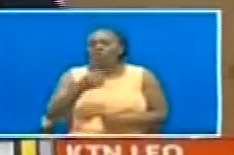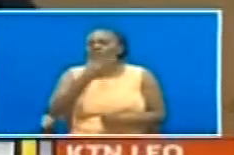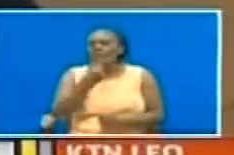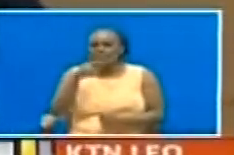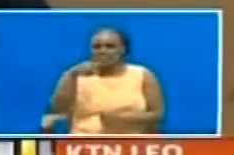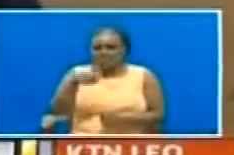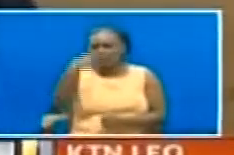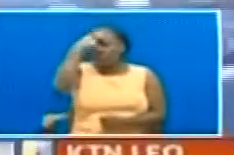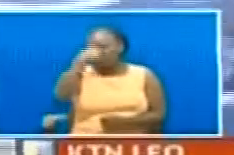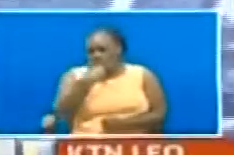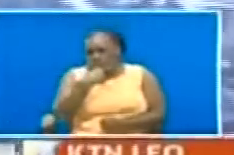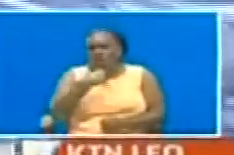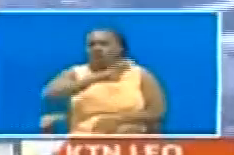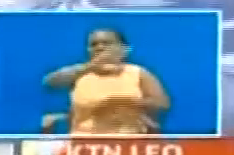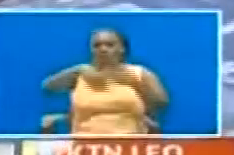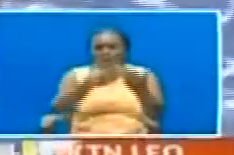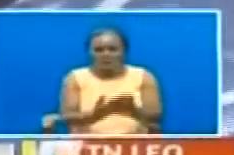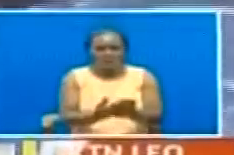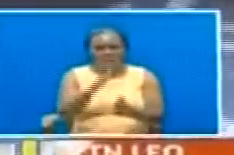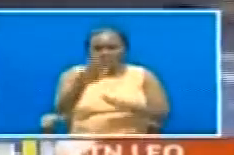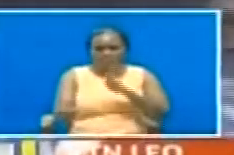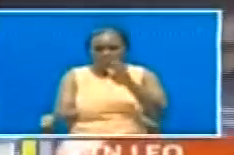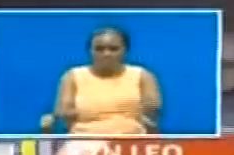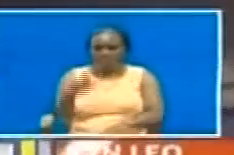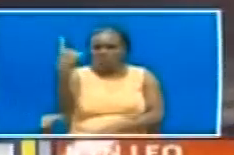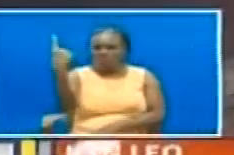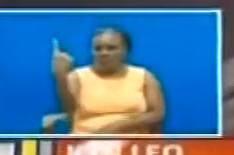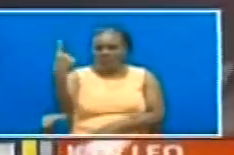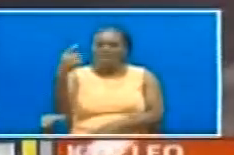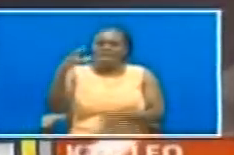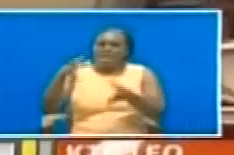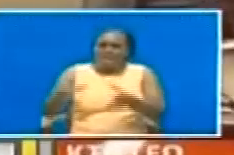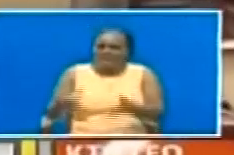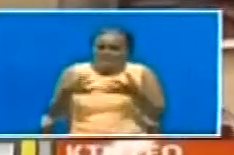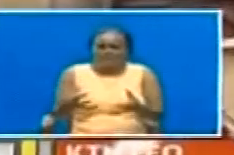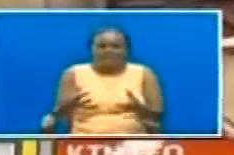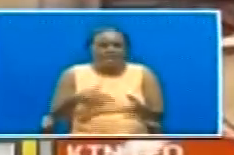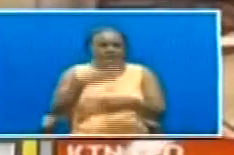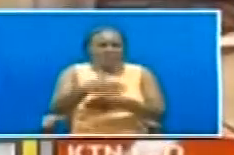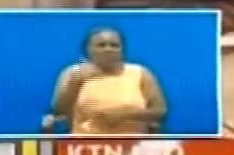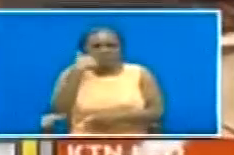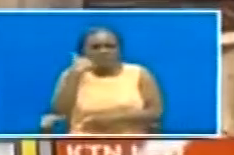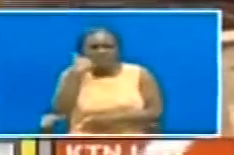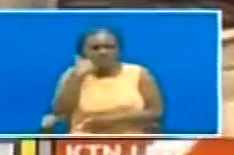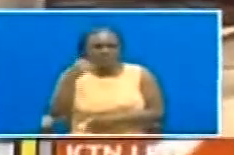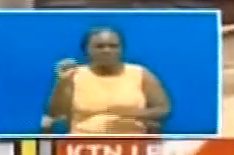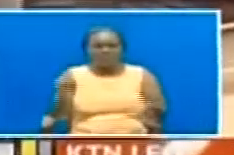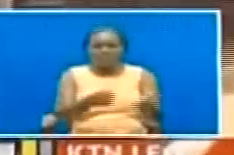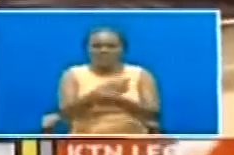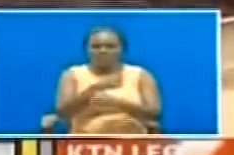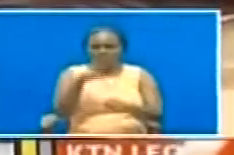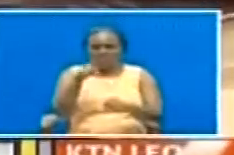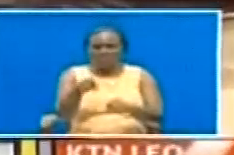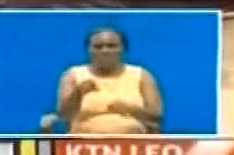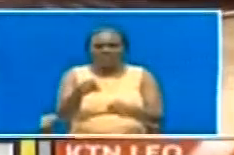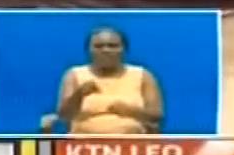Ondego amepofuka macho yake yote. Mguu wake mmoja pia umekuwa mzito baada ya kuugua. Hivyo muda wake mwingi